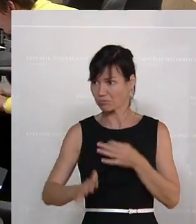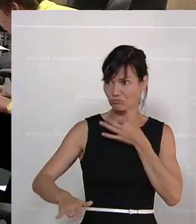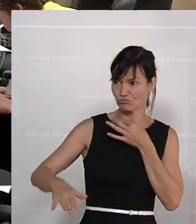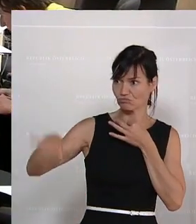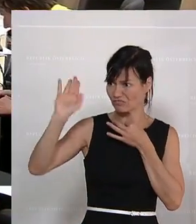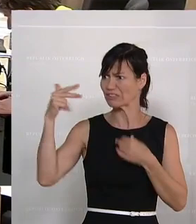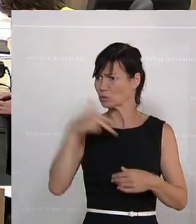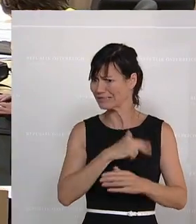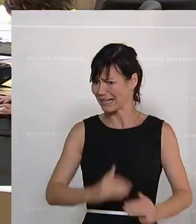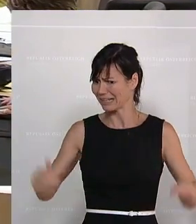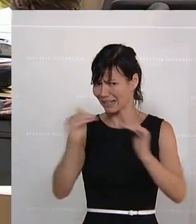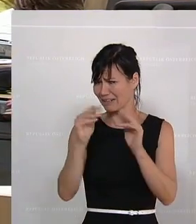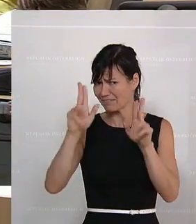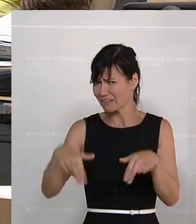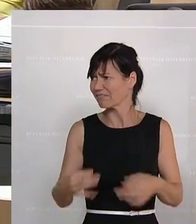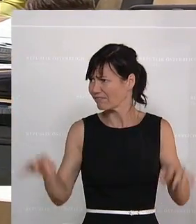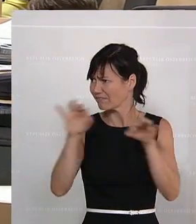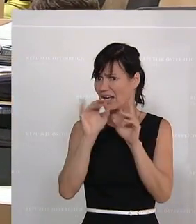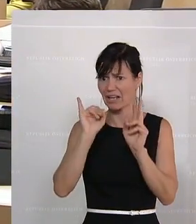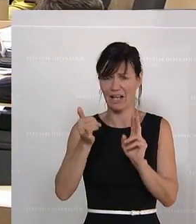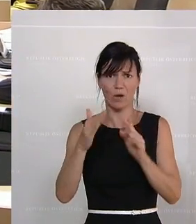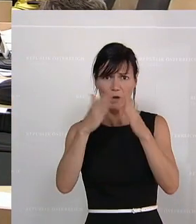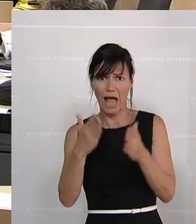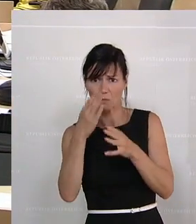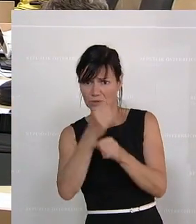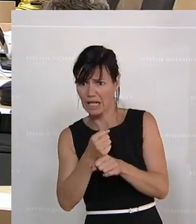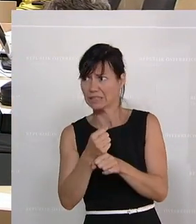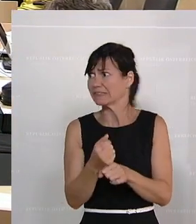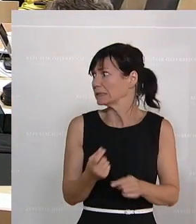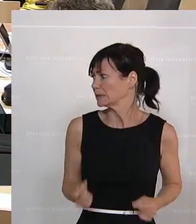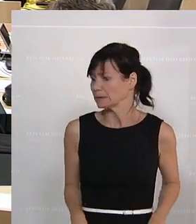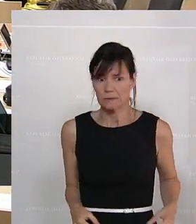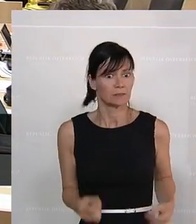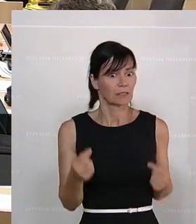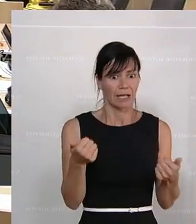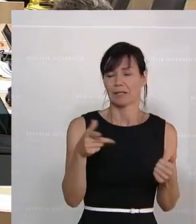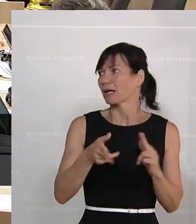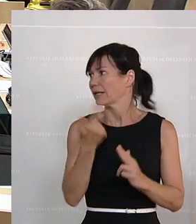sagen gerechtigkeit wichtig sind und die haushalte unterstützen bei denen sätze knapp wird und